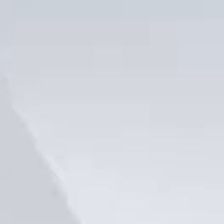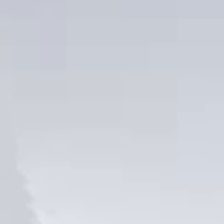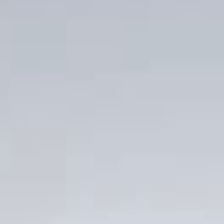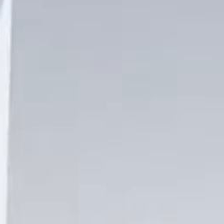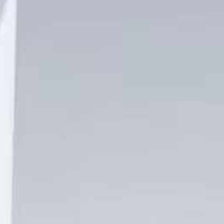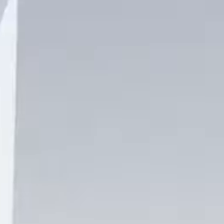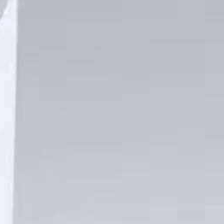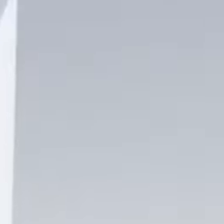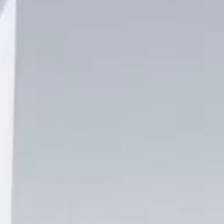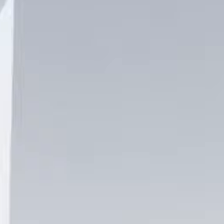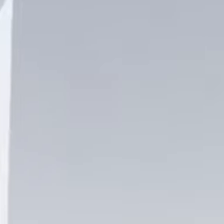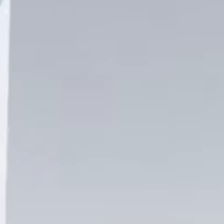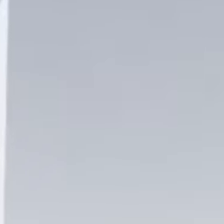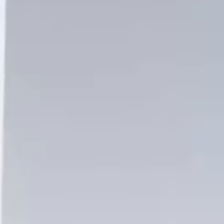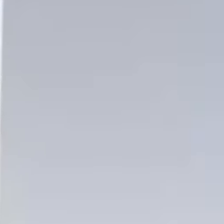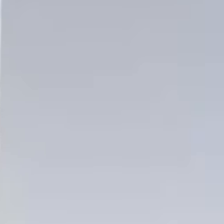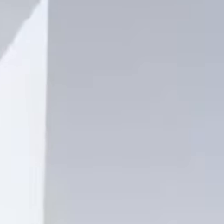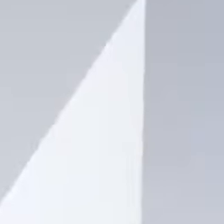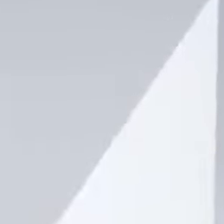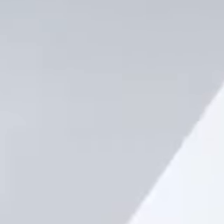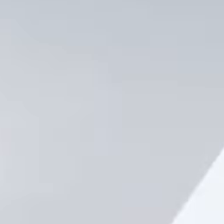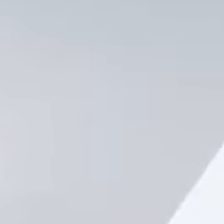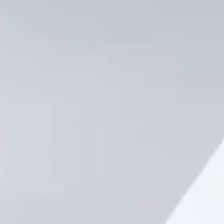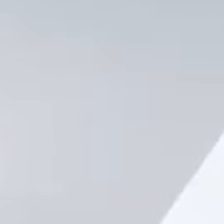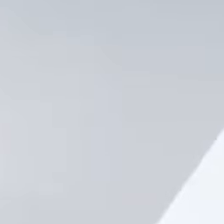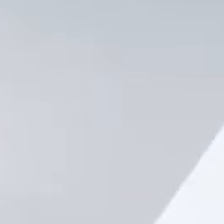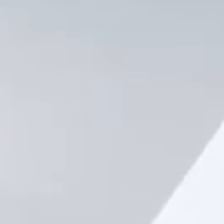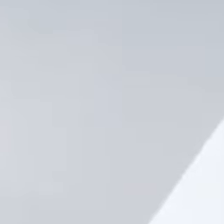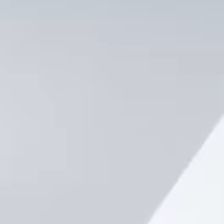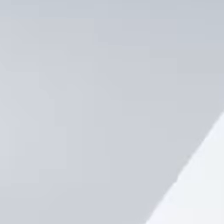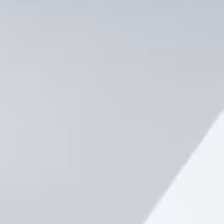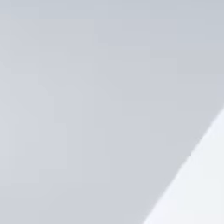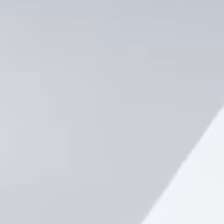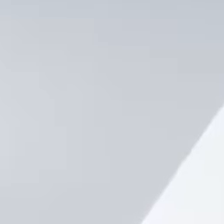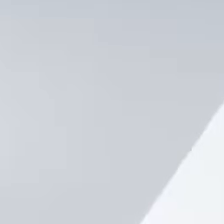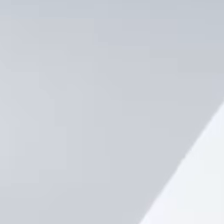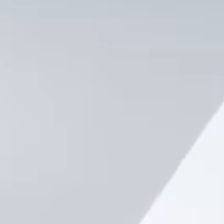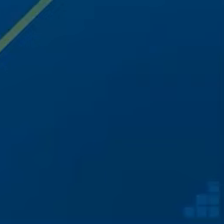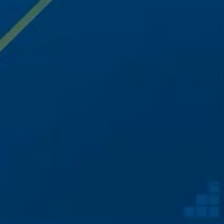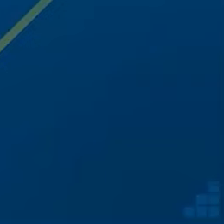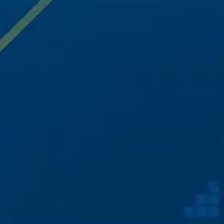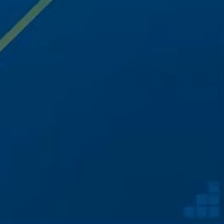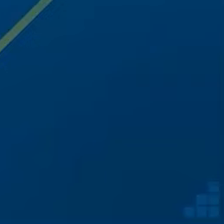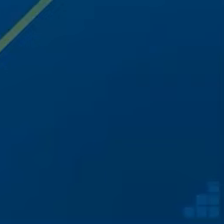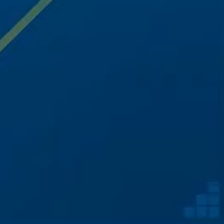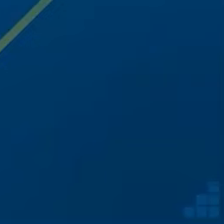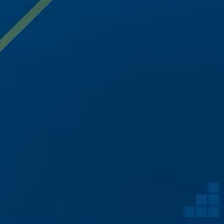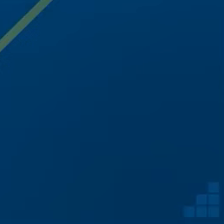Jelajahi cara baru mendapatkan informasi. Download Metro TV Extend sekarang.